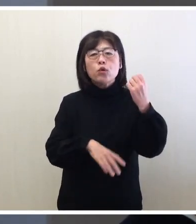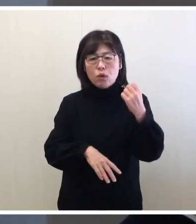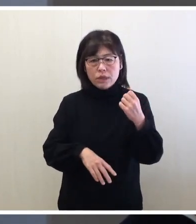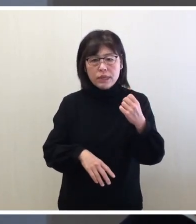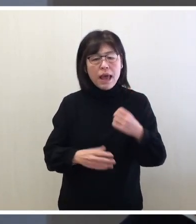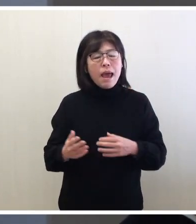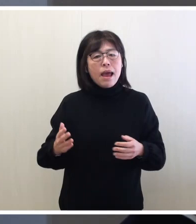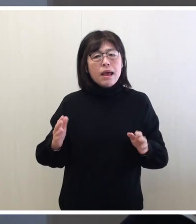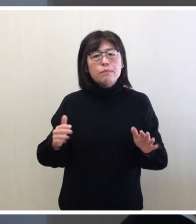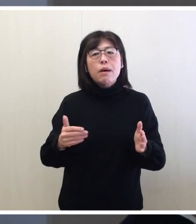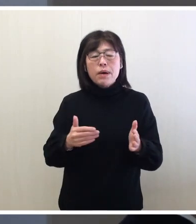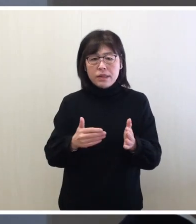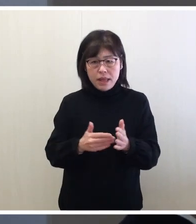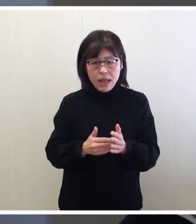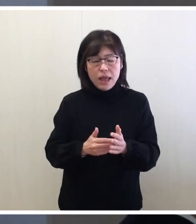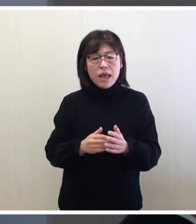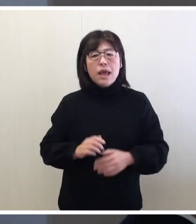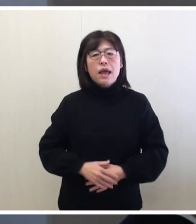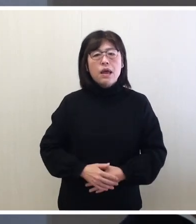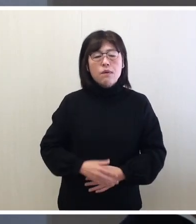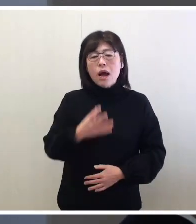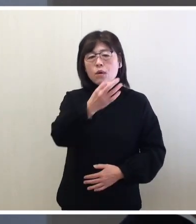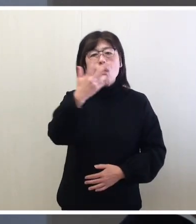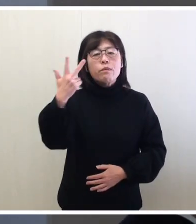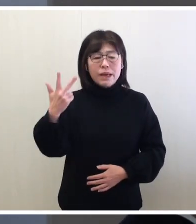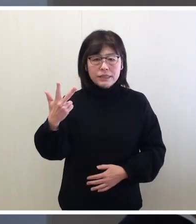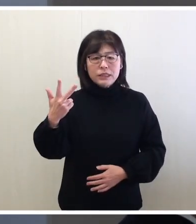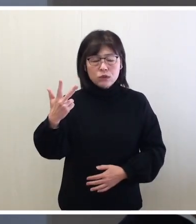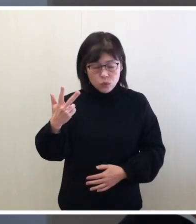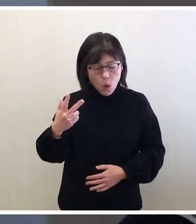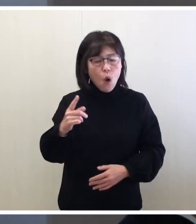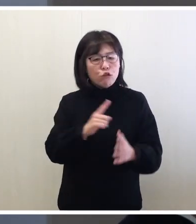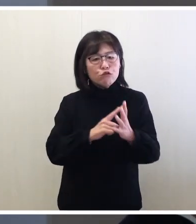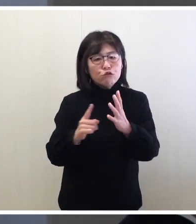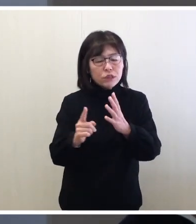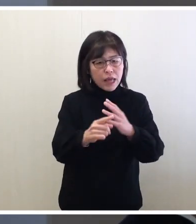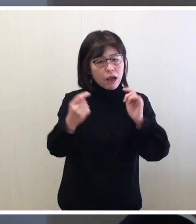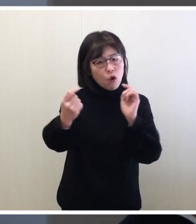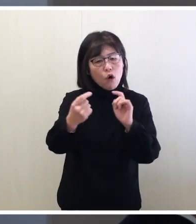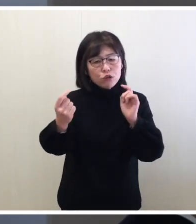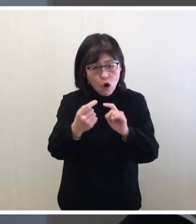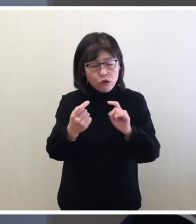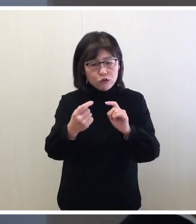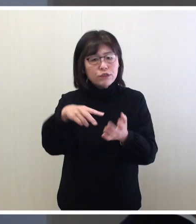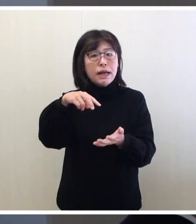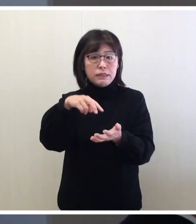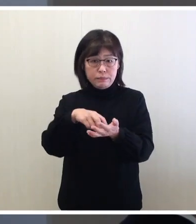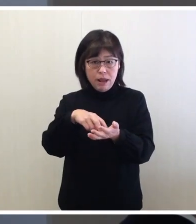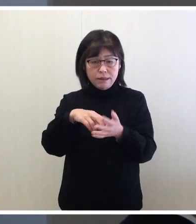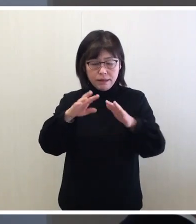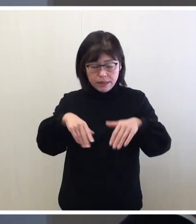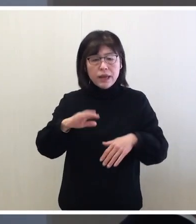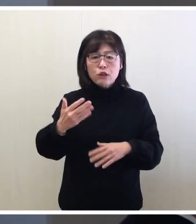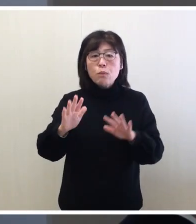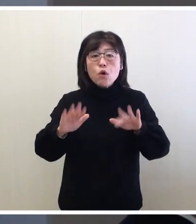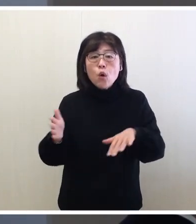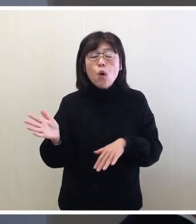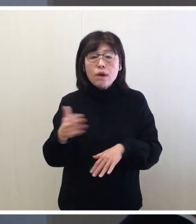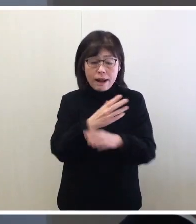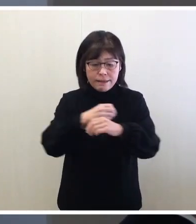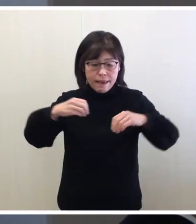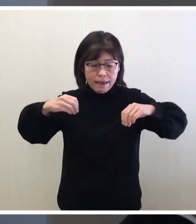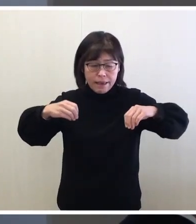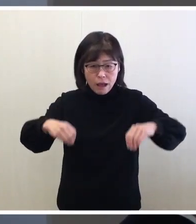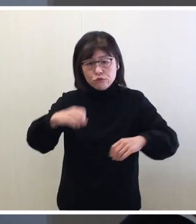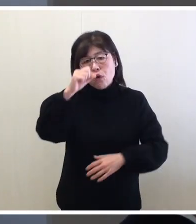りまして、これまでは大学設置運営事業者として神戸市と優先的に交渉する権利をお持ちだというお立場だったわけですが、本